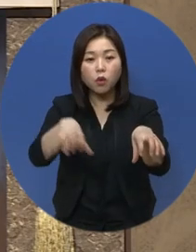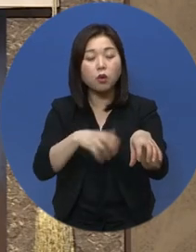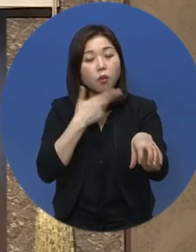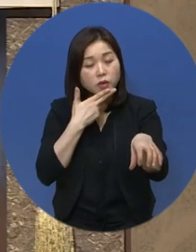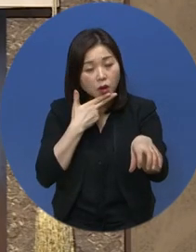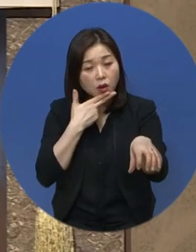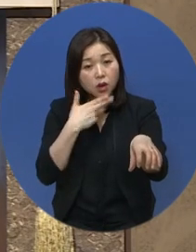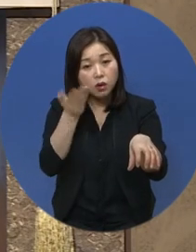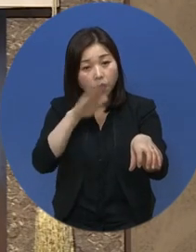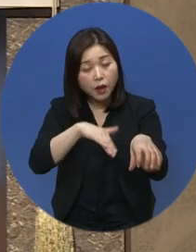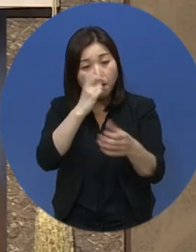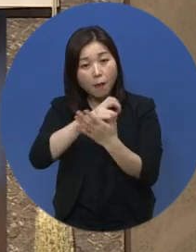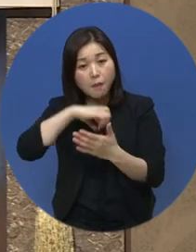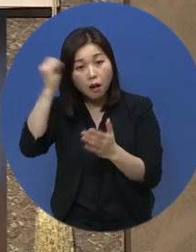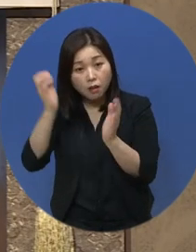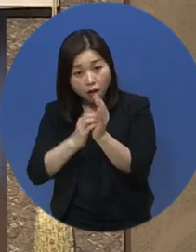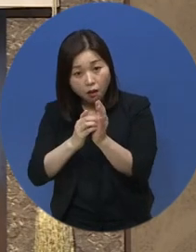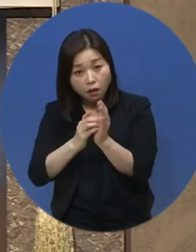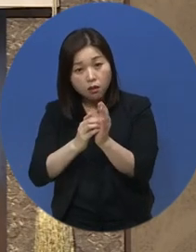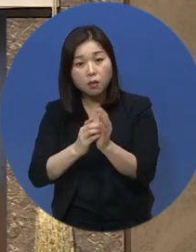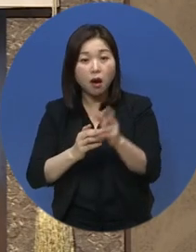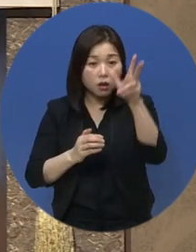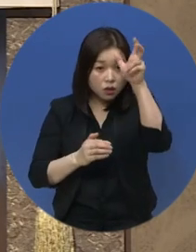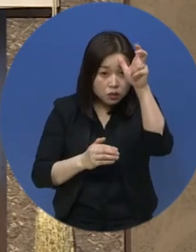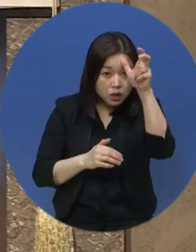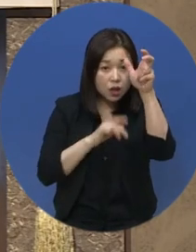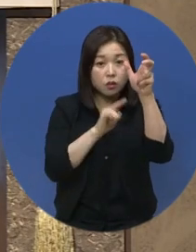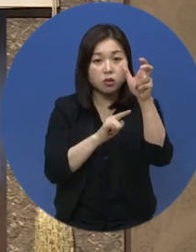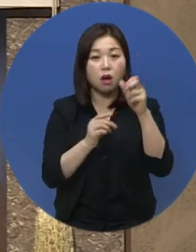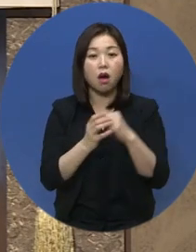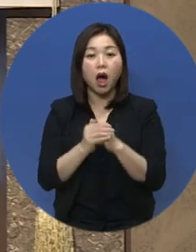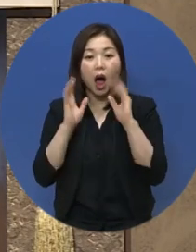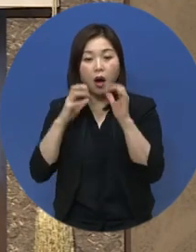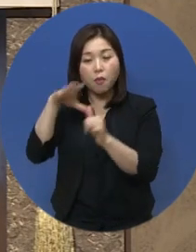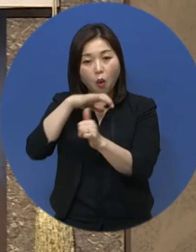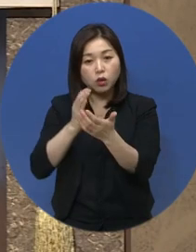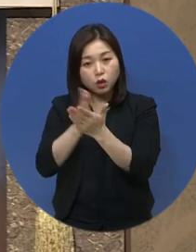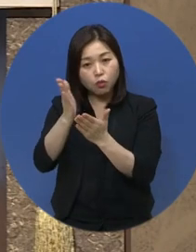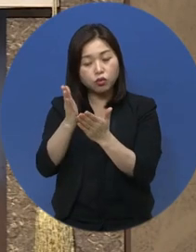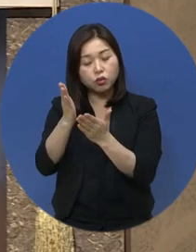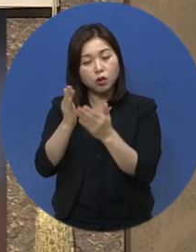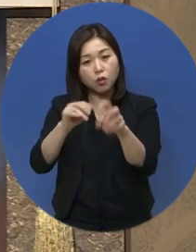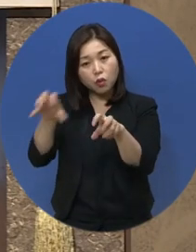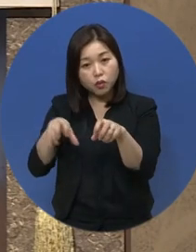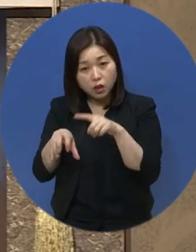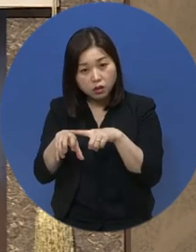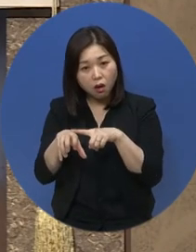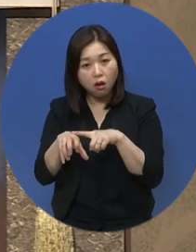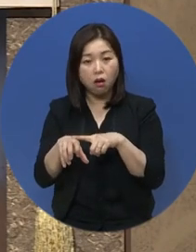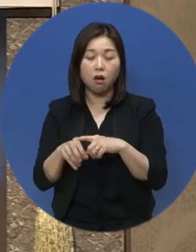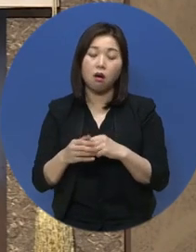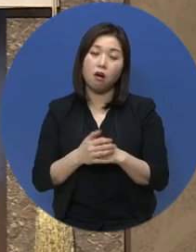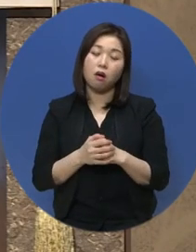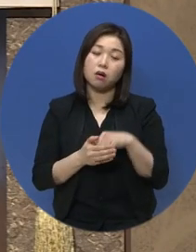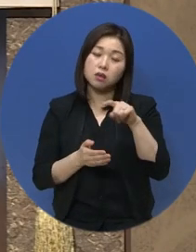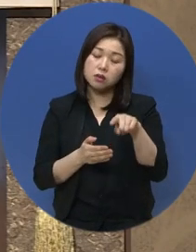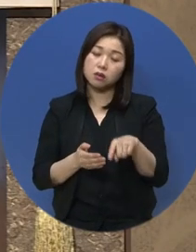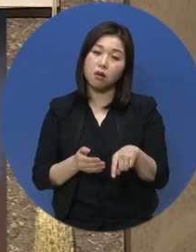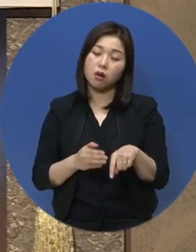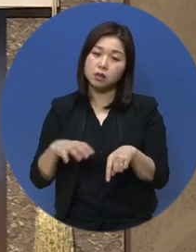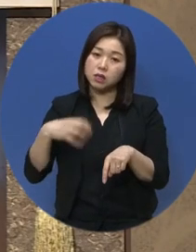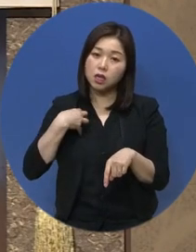그러면 경찰들 또 아보전. 여기 일하시는 분들은 누가 책임을 져야 되고 그 법적인 피해는